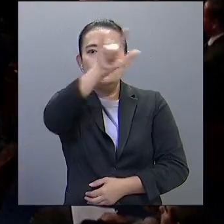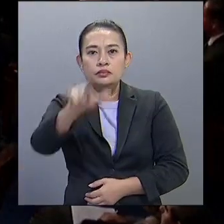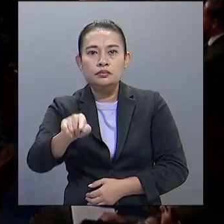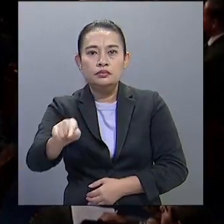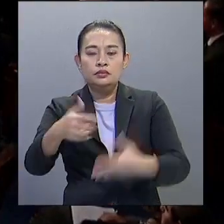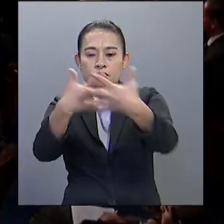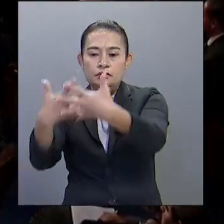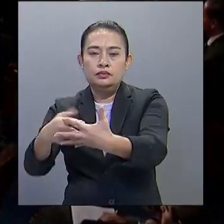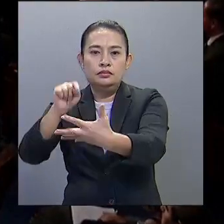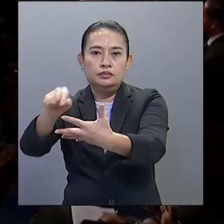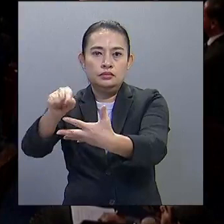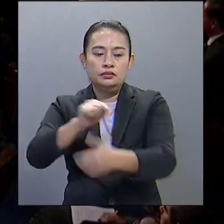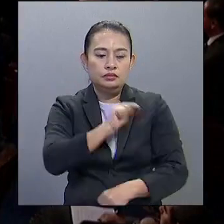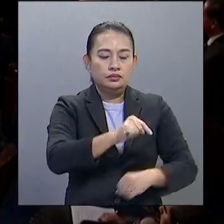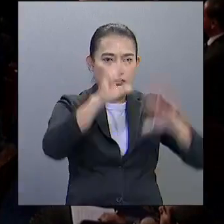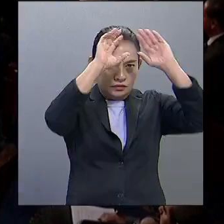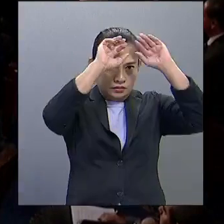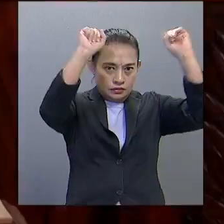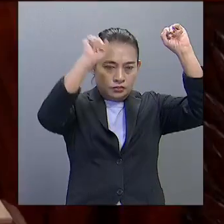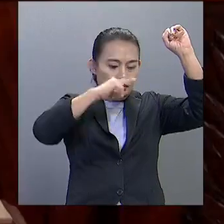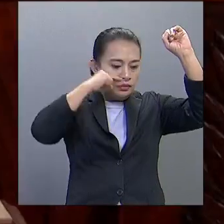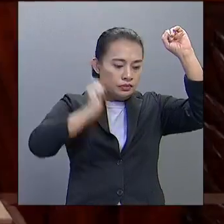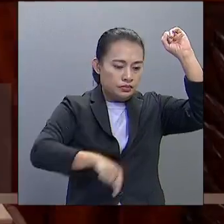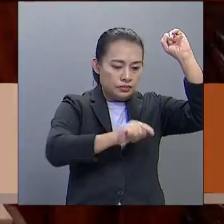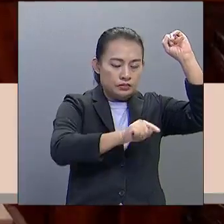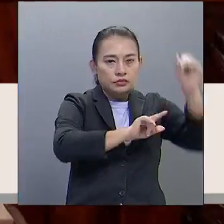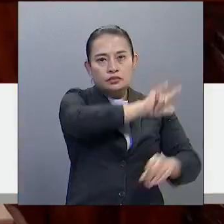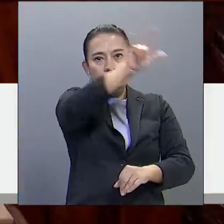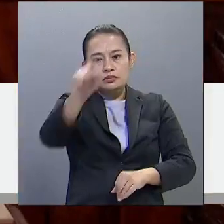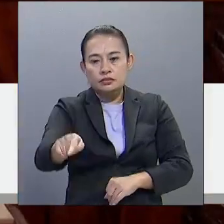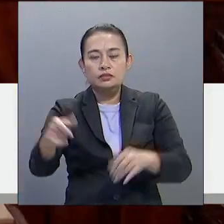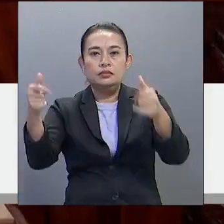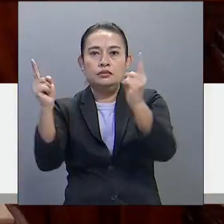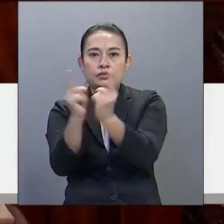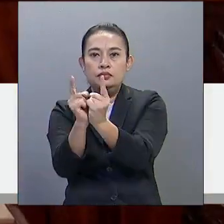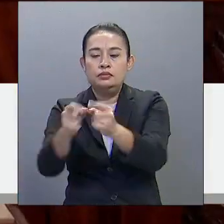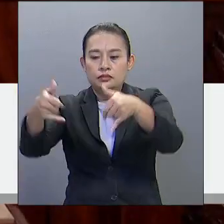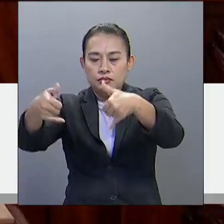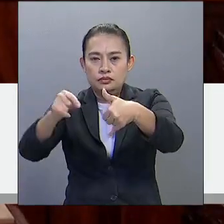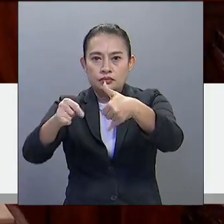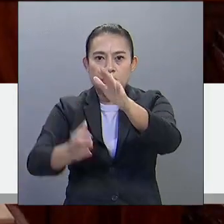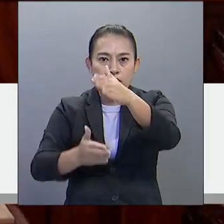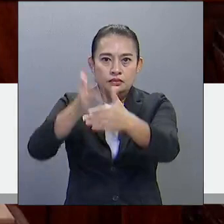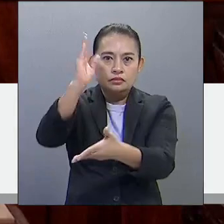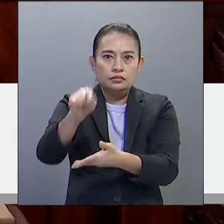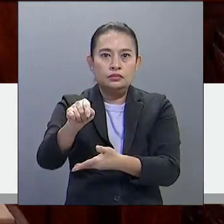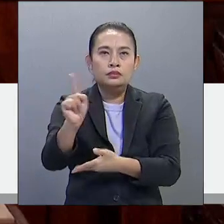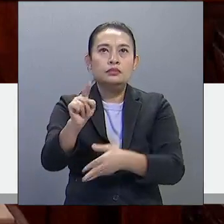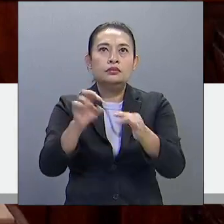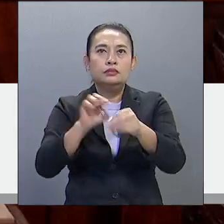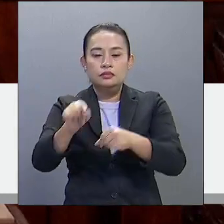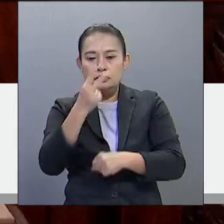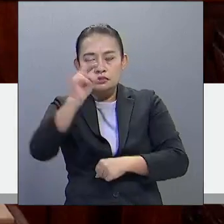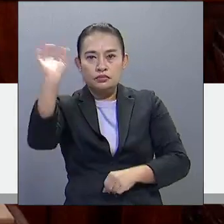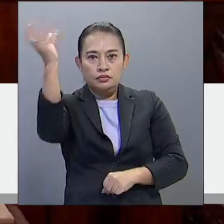โลดิเซเลนสกีประธานาธิบดียูเครนก็ถือว่าประสบความสำเร็จนะคะทั้งในแง่ของภาพลักษณ์ที่แสดงให้